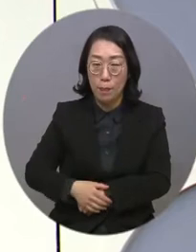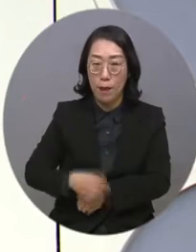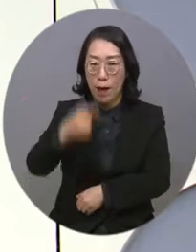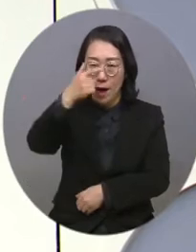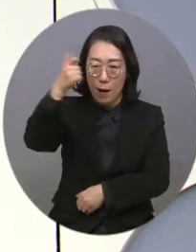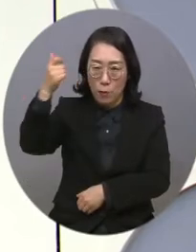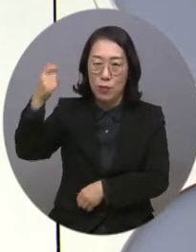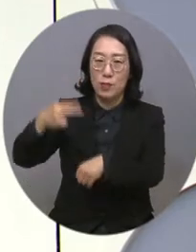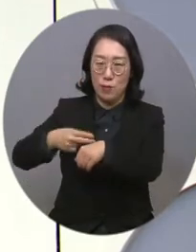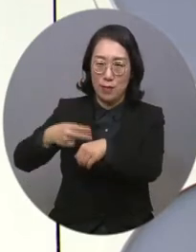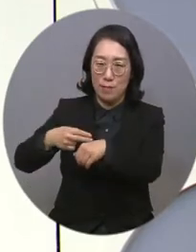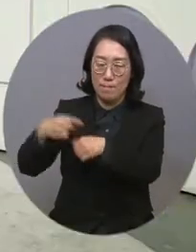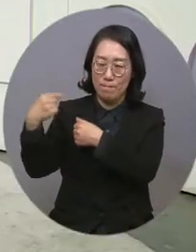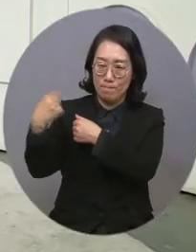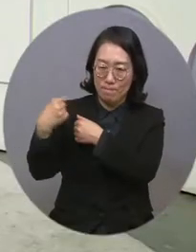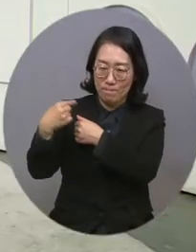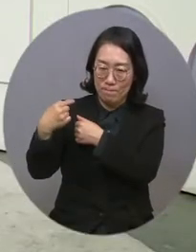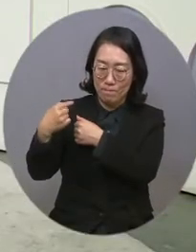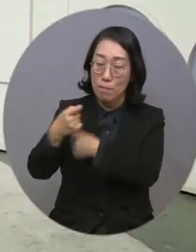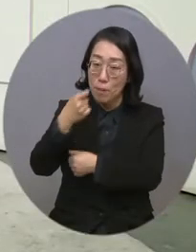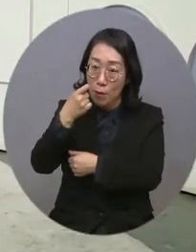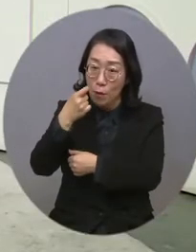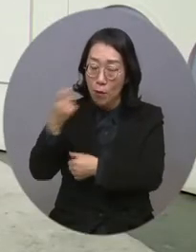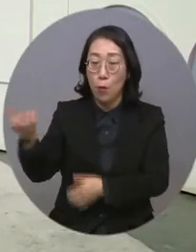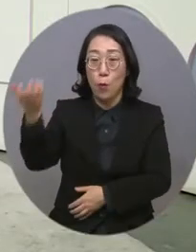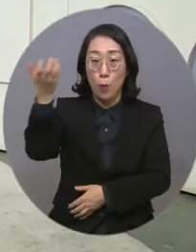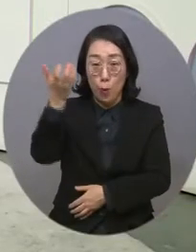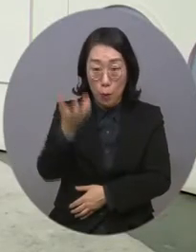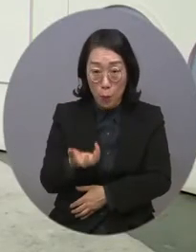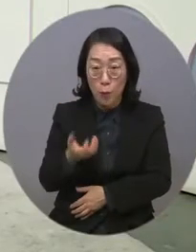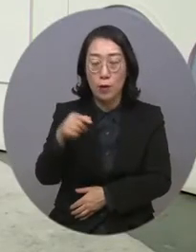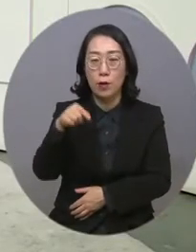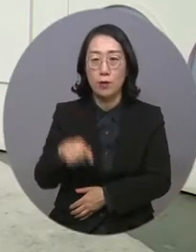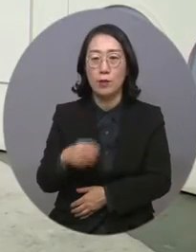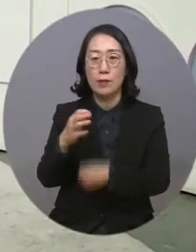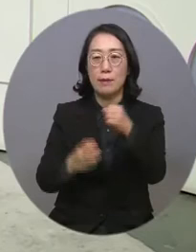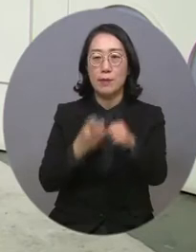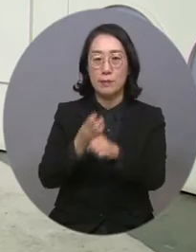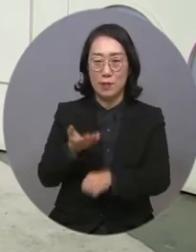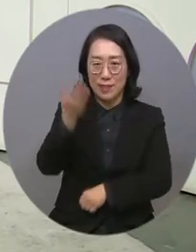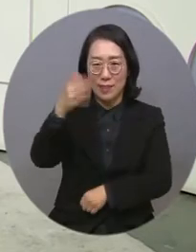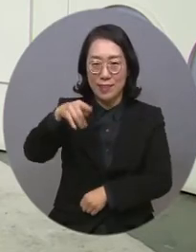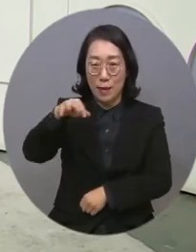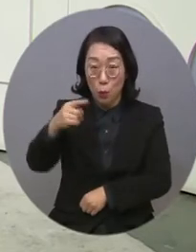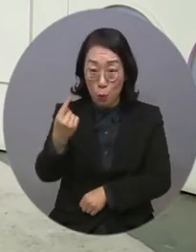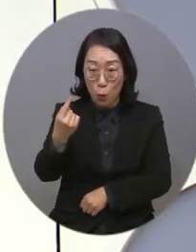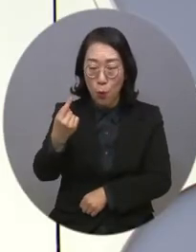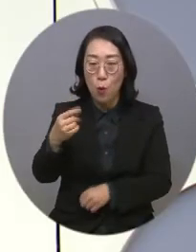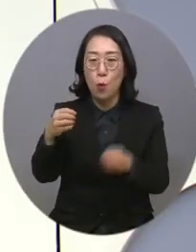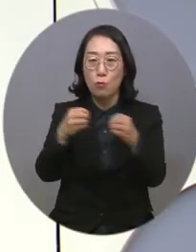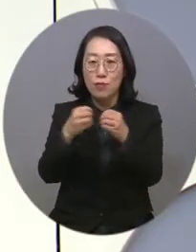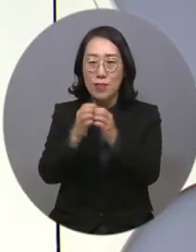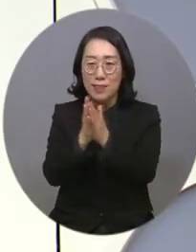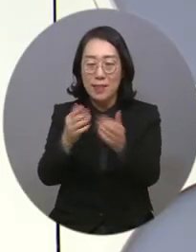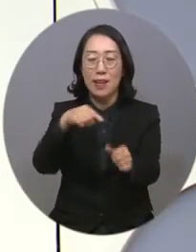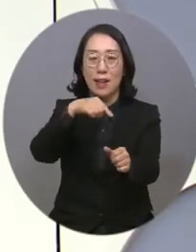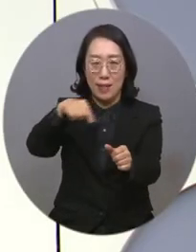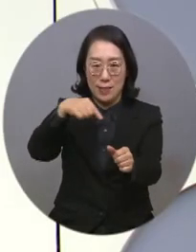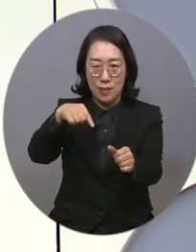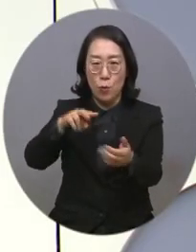만나가지고 열심히 배워가지고 그다음에 이제 귀국해가지고 한 30여 년간 체코 문학을 가르치고 틈틈이